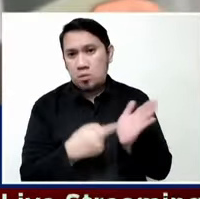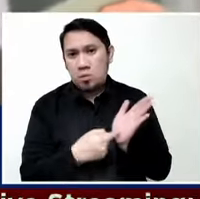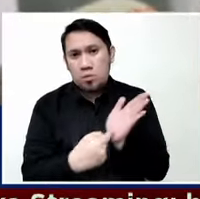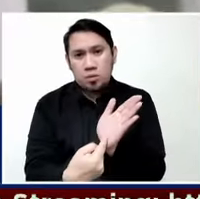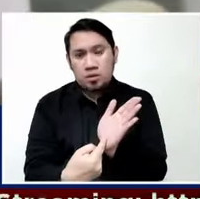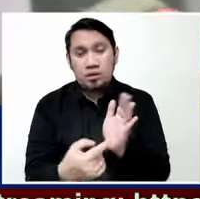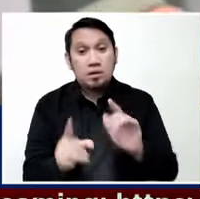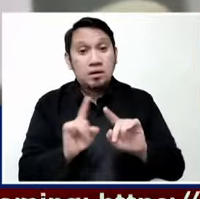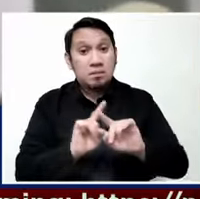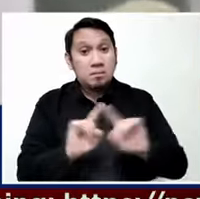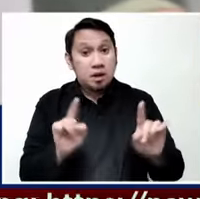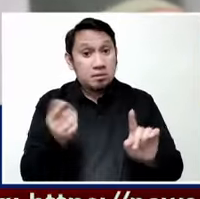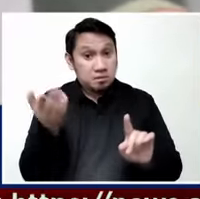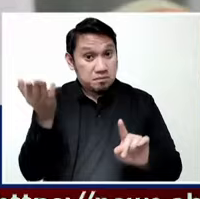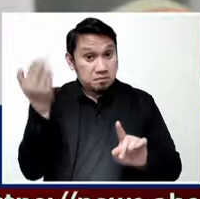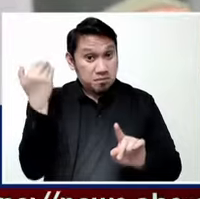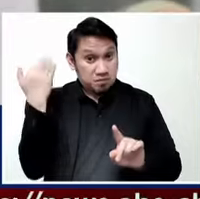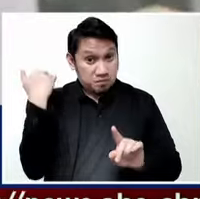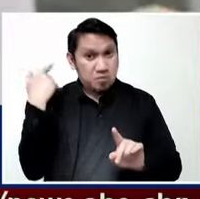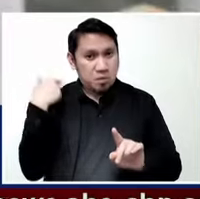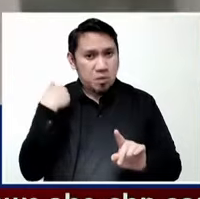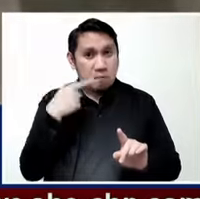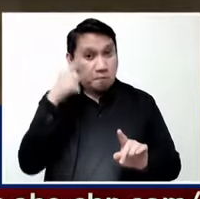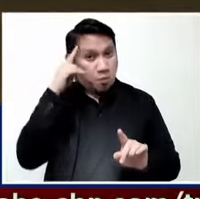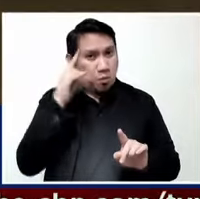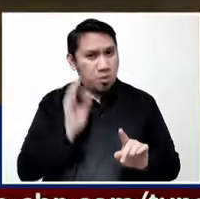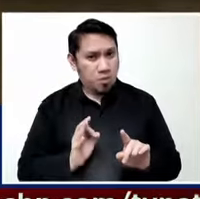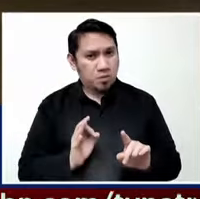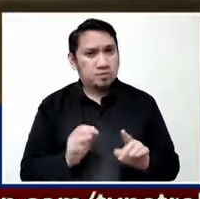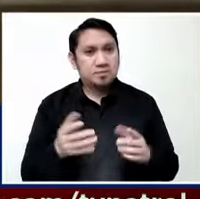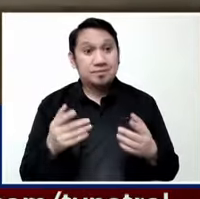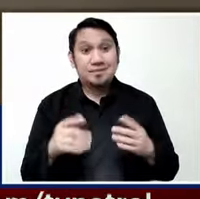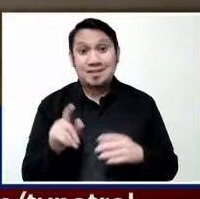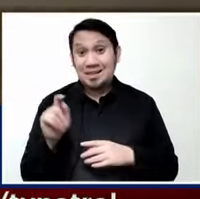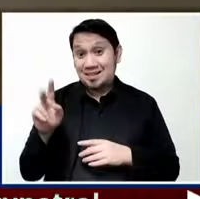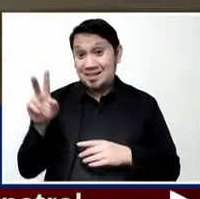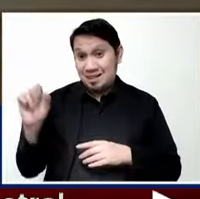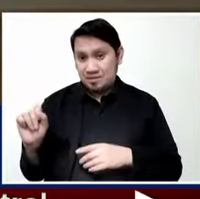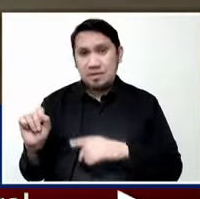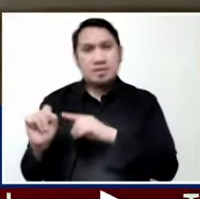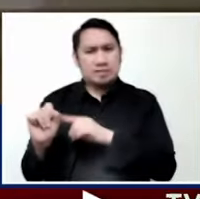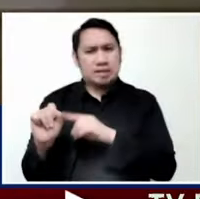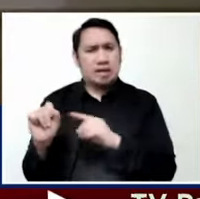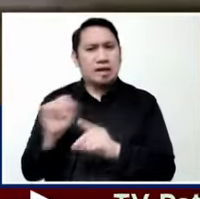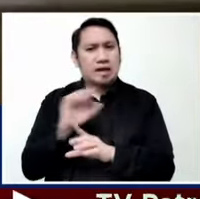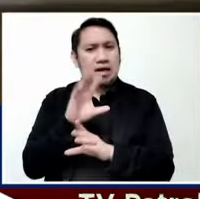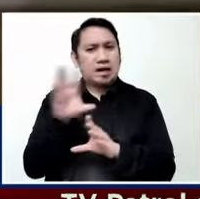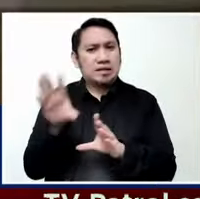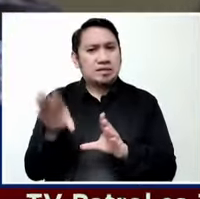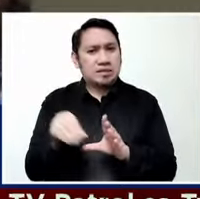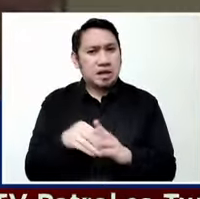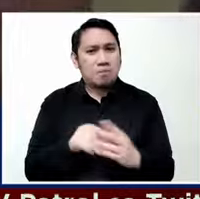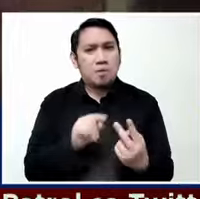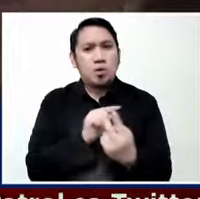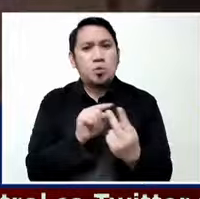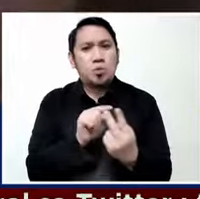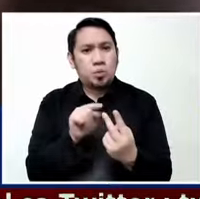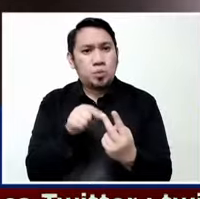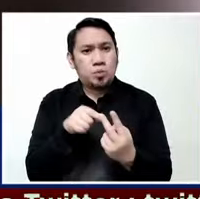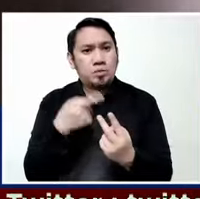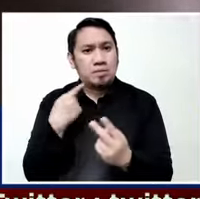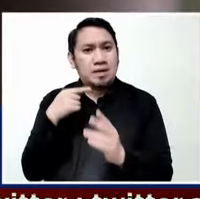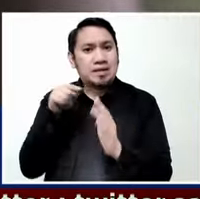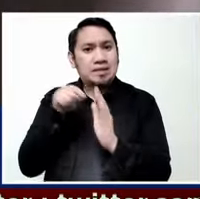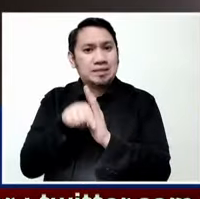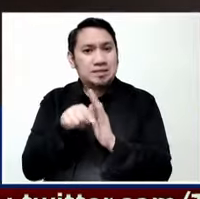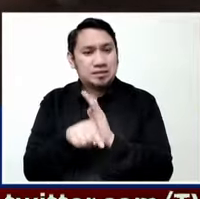sa nakaraang resolusyon ng DOJ Panel of Prosecutors, si Teves umano ay sangkot sa dalawang tangkang pagpatay kay Degamo. Una noong